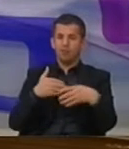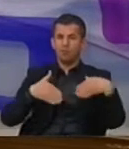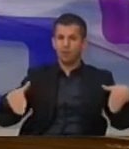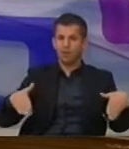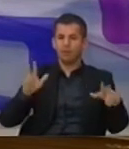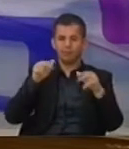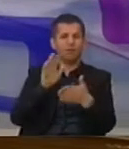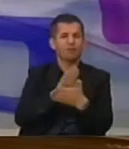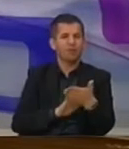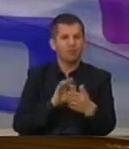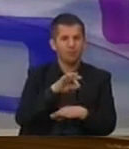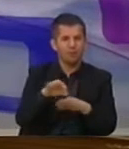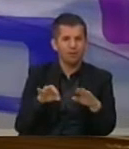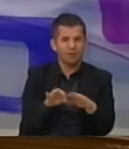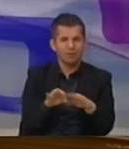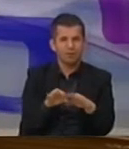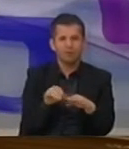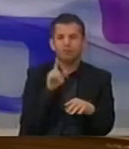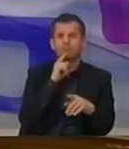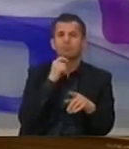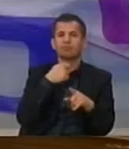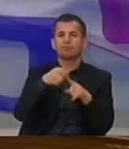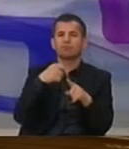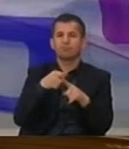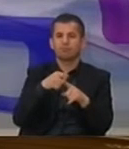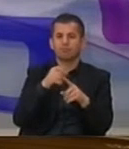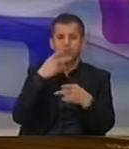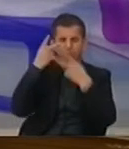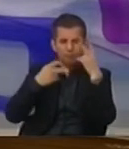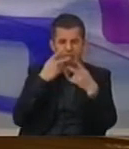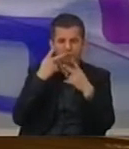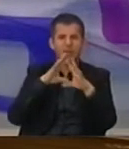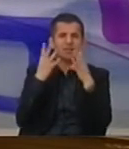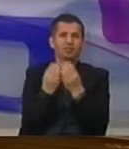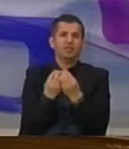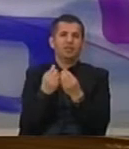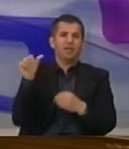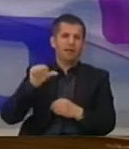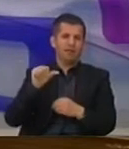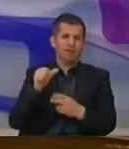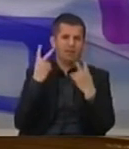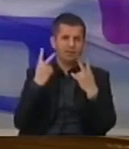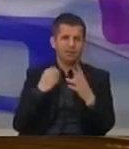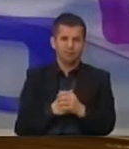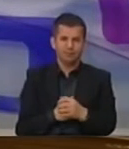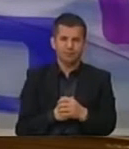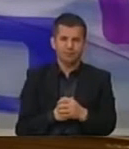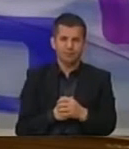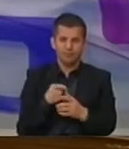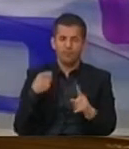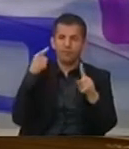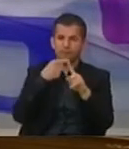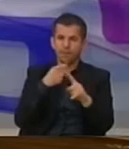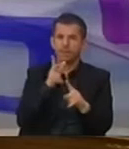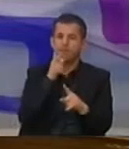ka filluar një projekt për kompletimin e një laboratori kimik për kontrollin e cilësisë së naftës. Për këtë qëllim parashihet